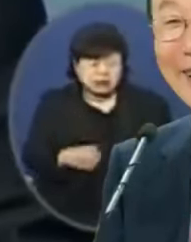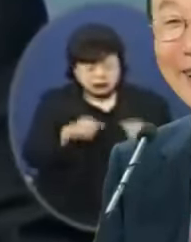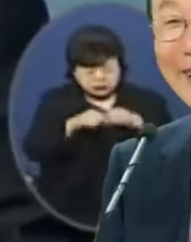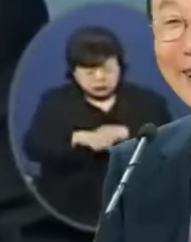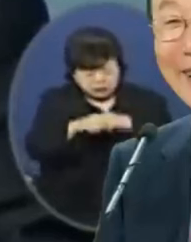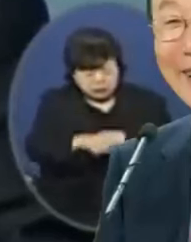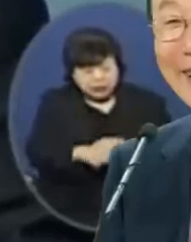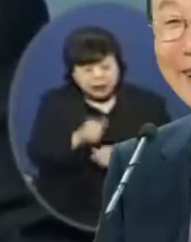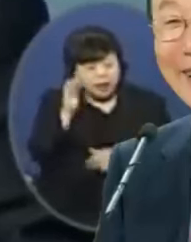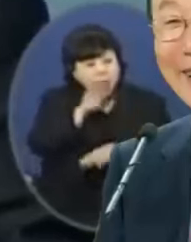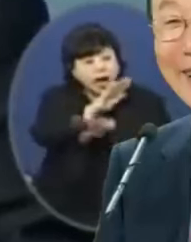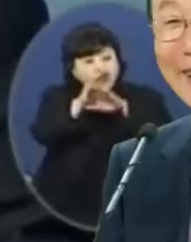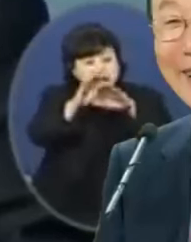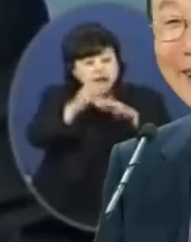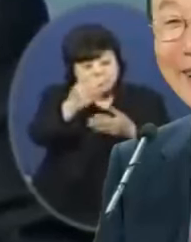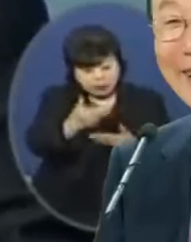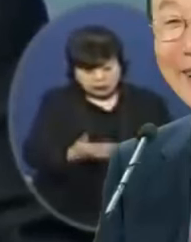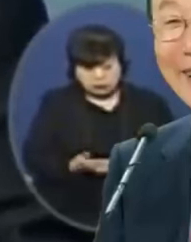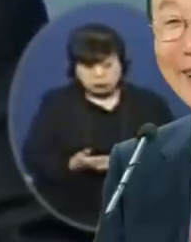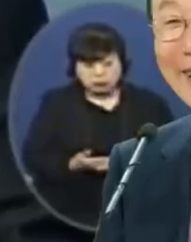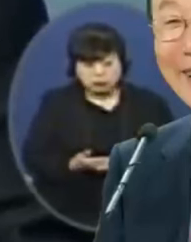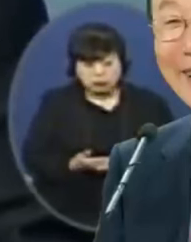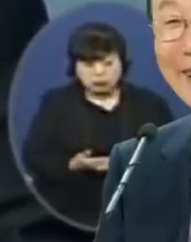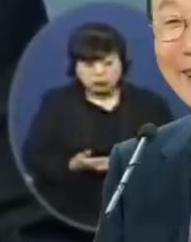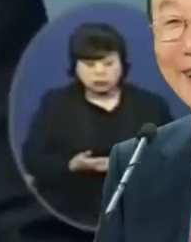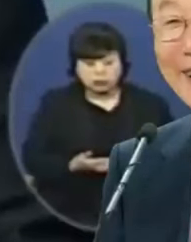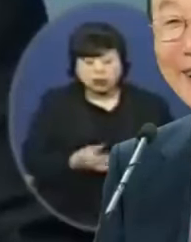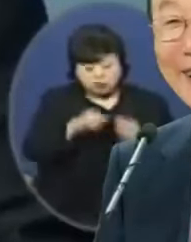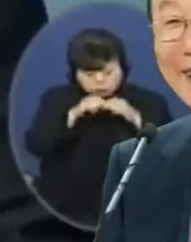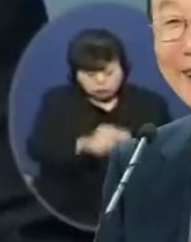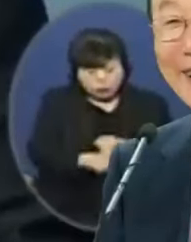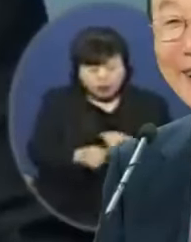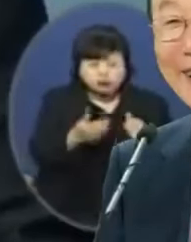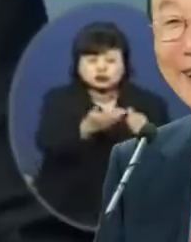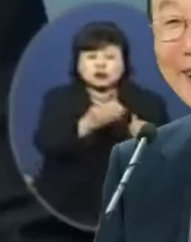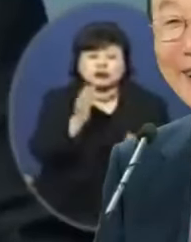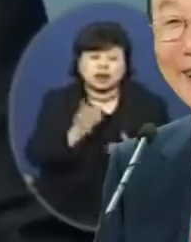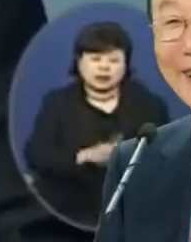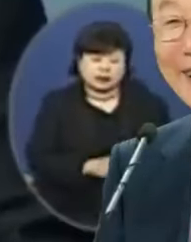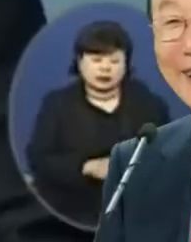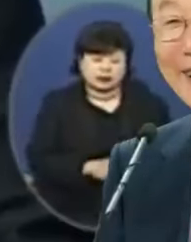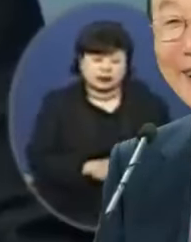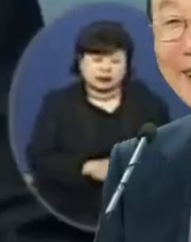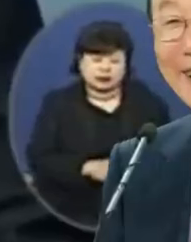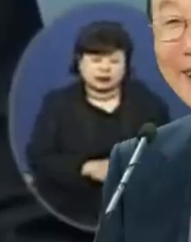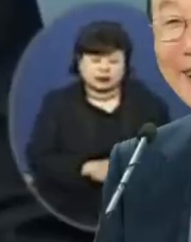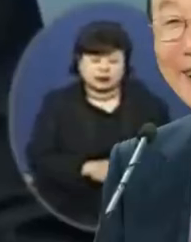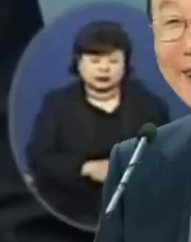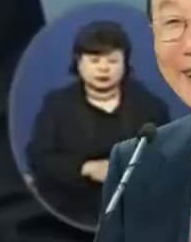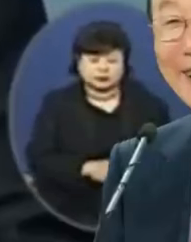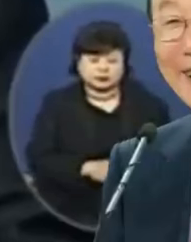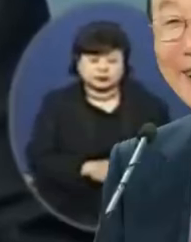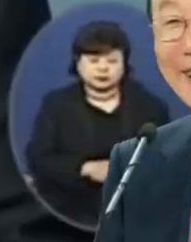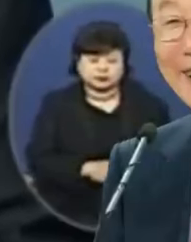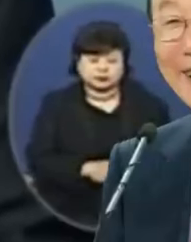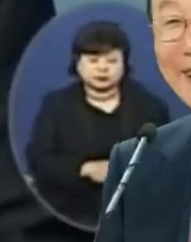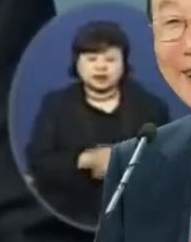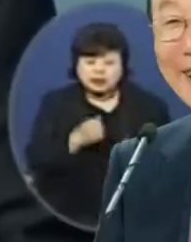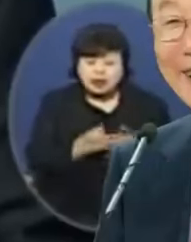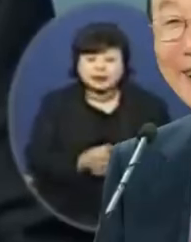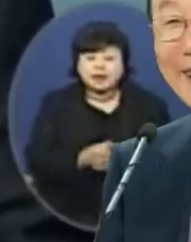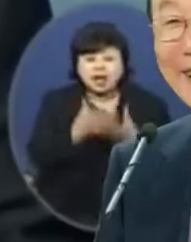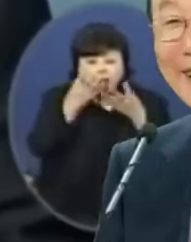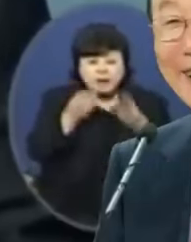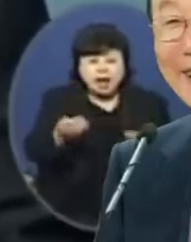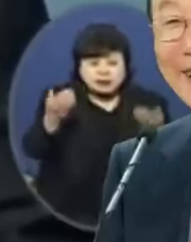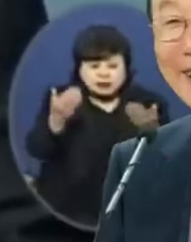절망적이면 하늘이 그것을 받아서 절망이 생겨나도록 역사해 주는 것입니다. 그러므로